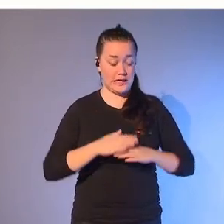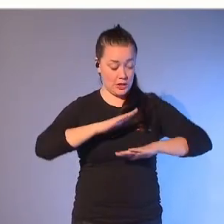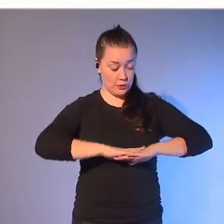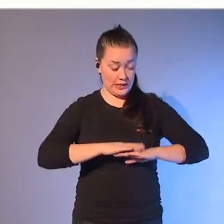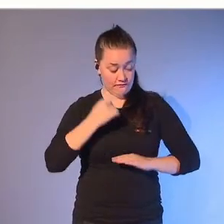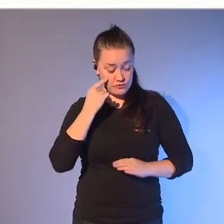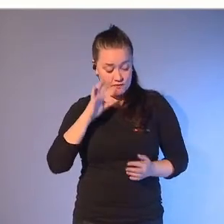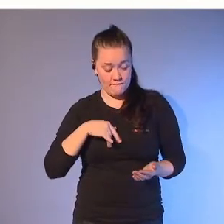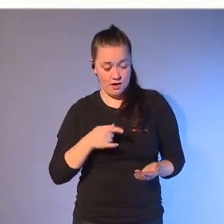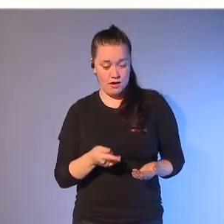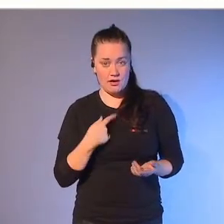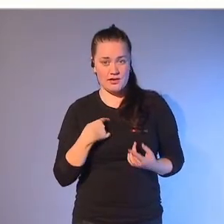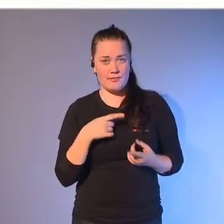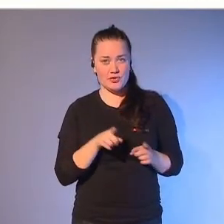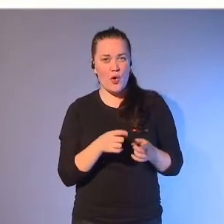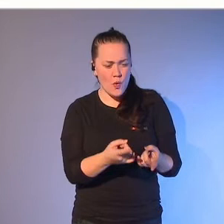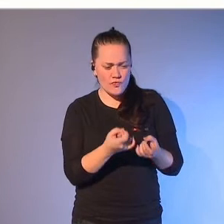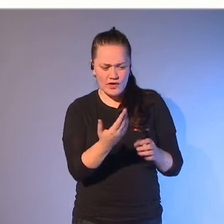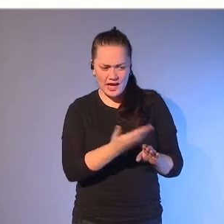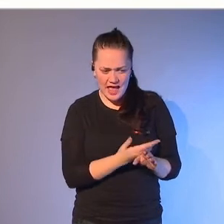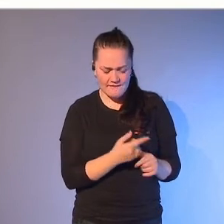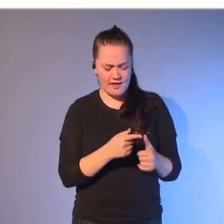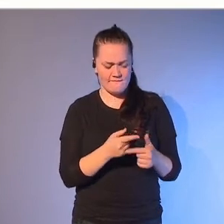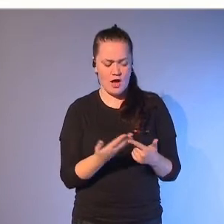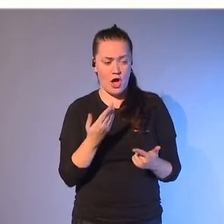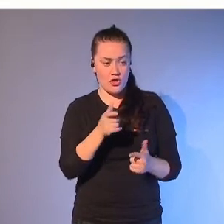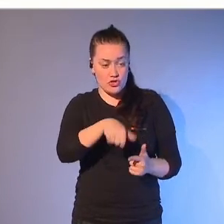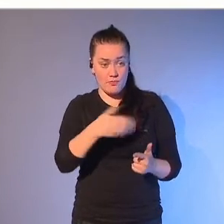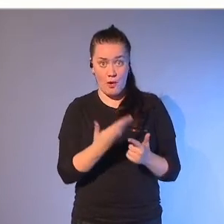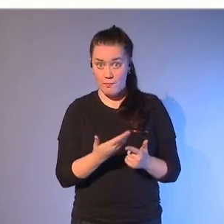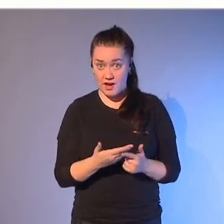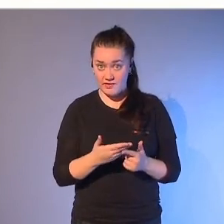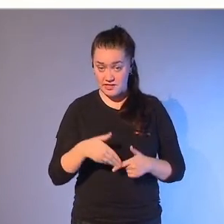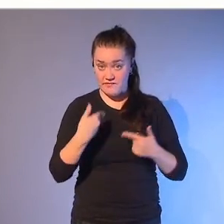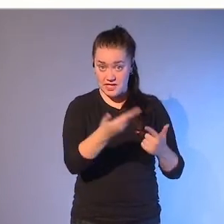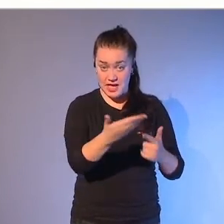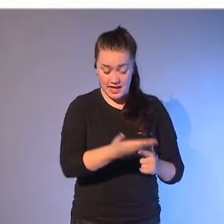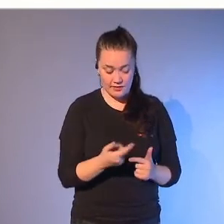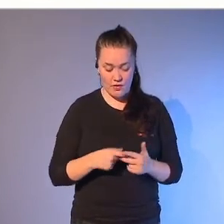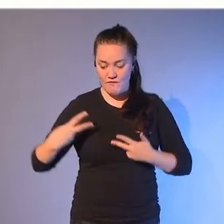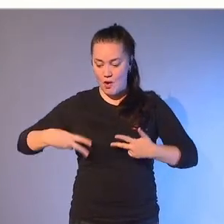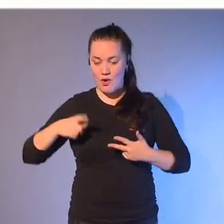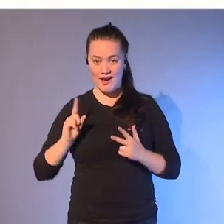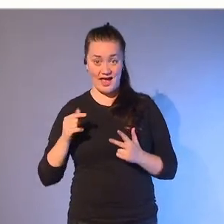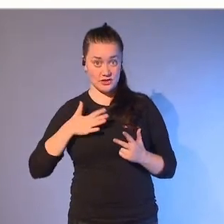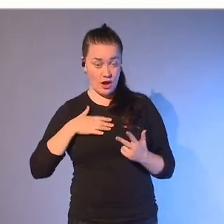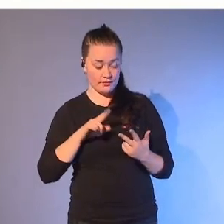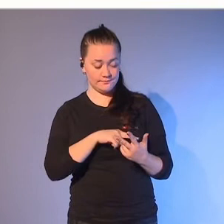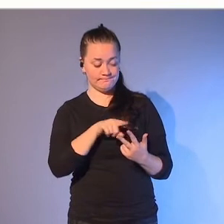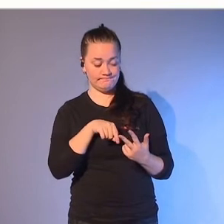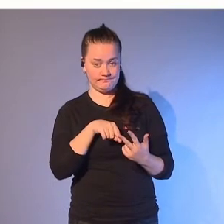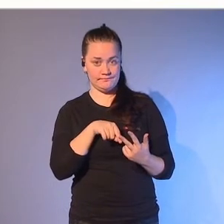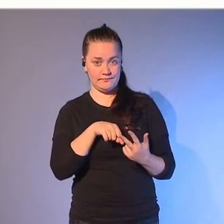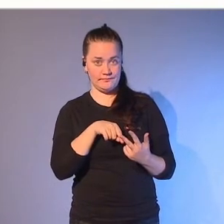forståelsene av hva det vil si å utfordre en elev, hvilke type oppgaver eleven skal få, og hvilken rolle læreren skal ha, det